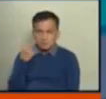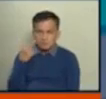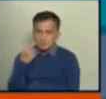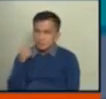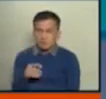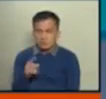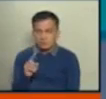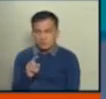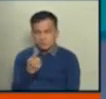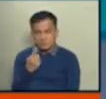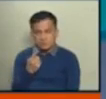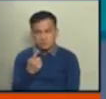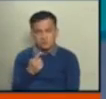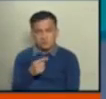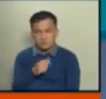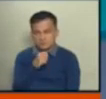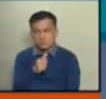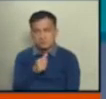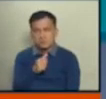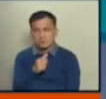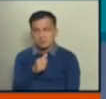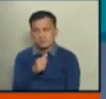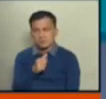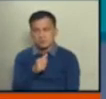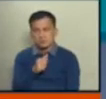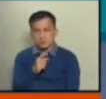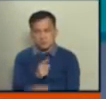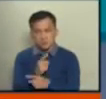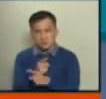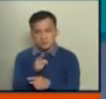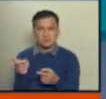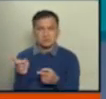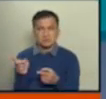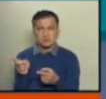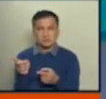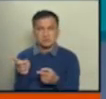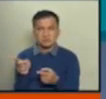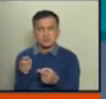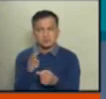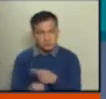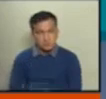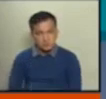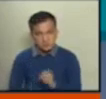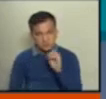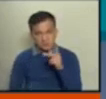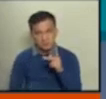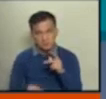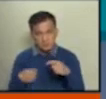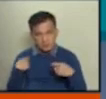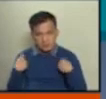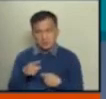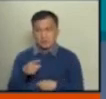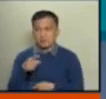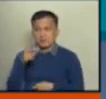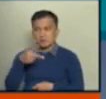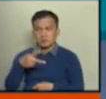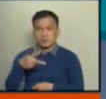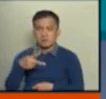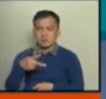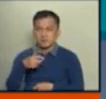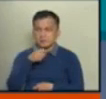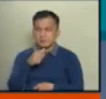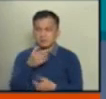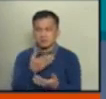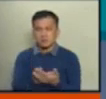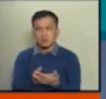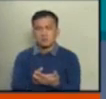Geraldine, una, hindi pa bagay sa iyo na ikaw ay makikipag-live-in na sa boyfriend mo. Minor ka pa. Pangalawa, hindi maganda